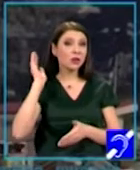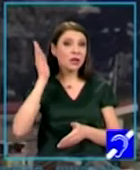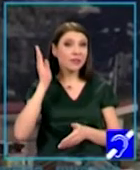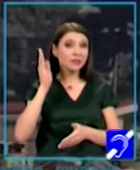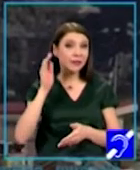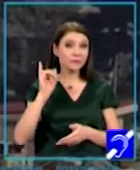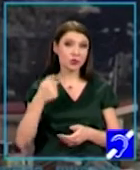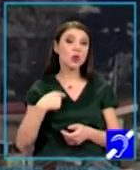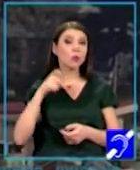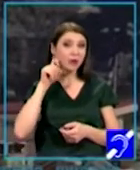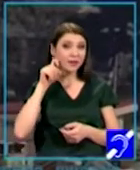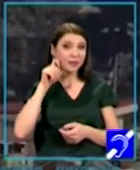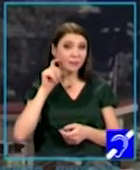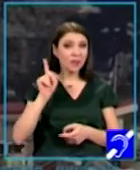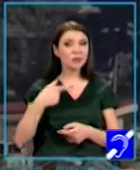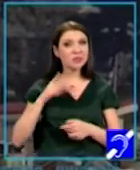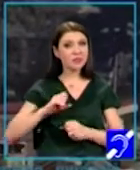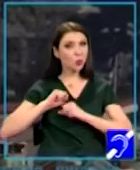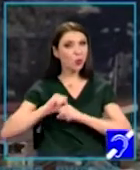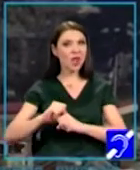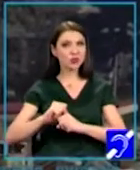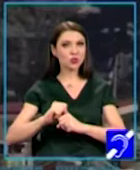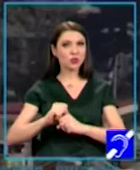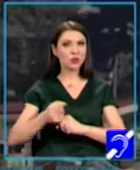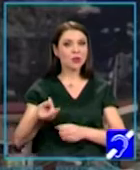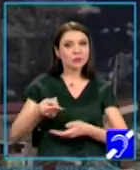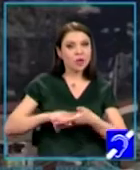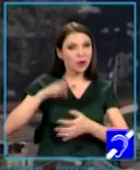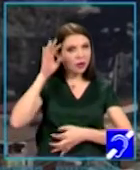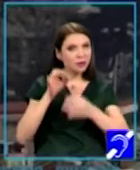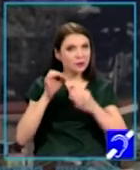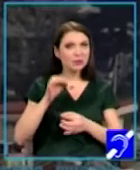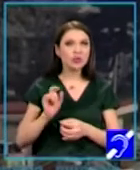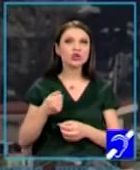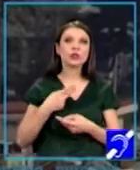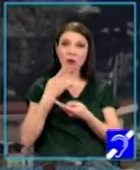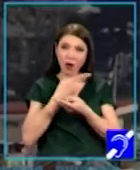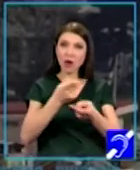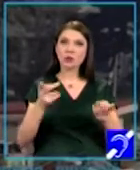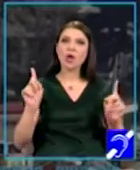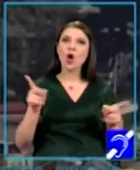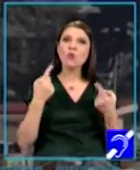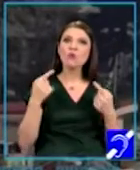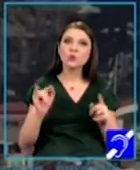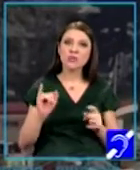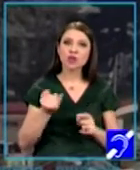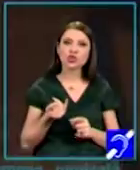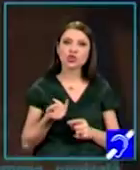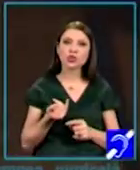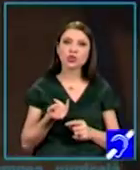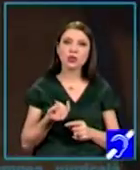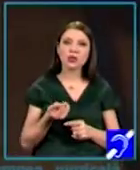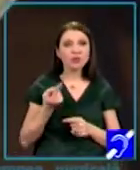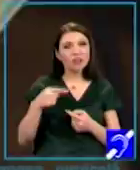zic că trebuie să avem îndrăzneală în a reprezenta și a prezenta muzica și sub